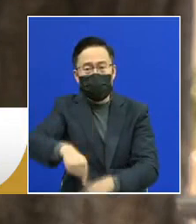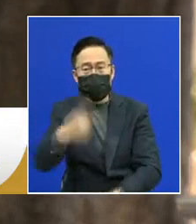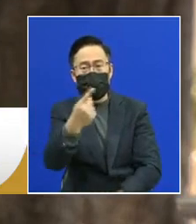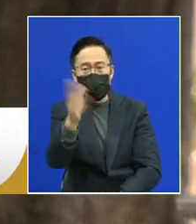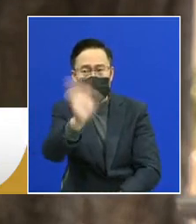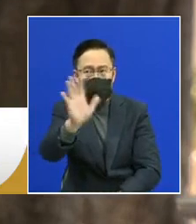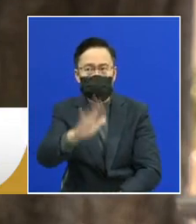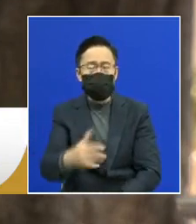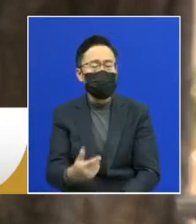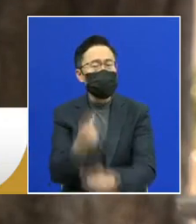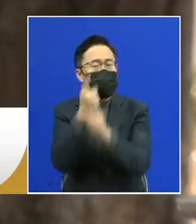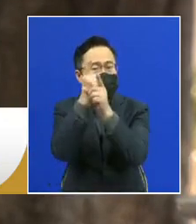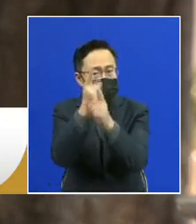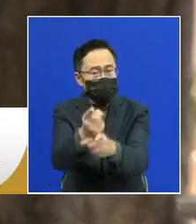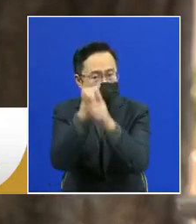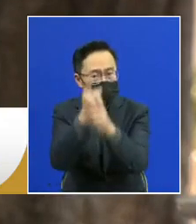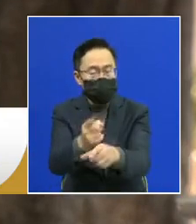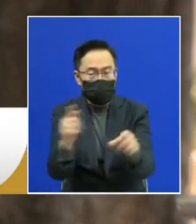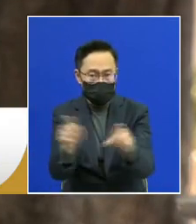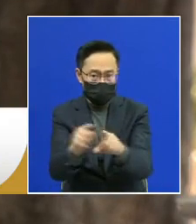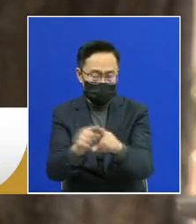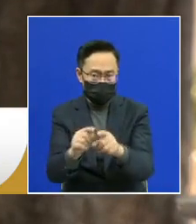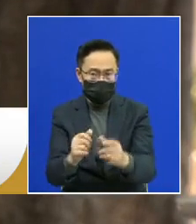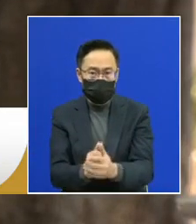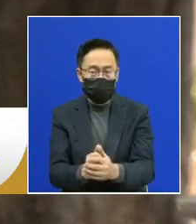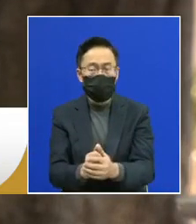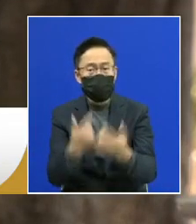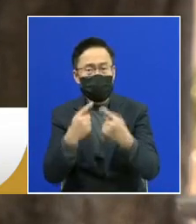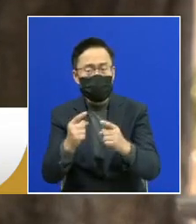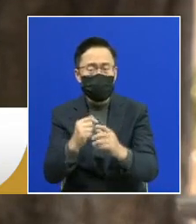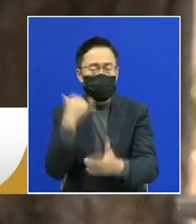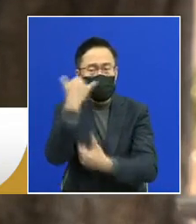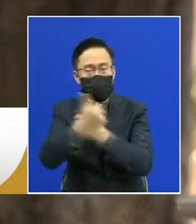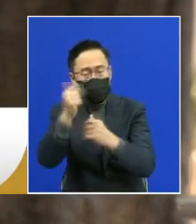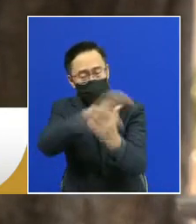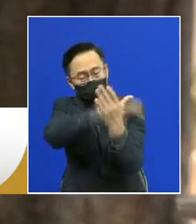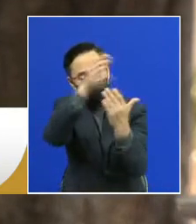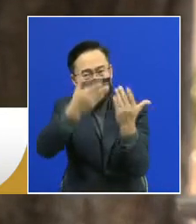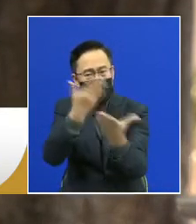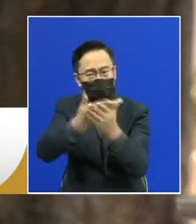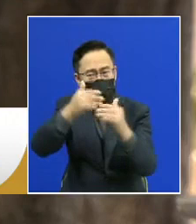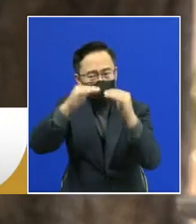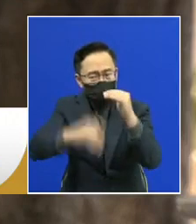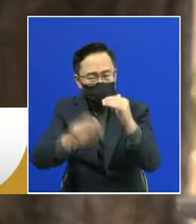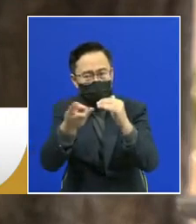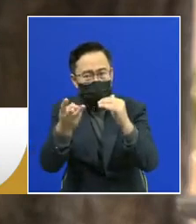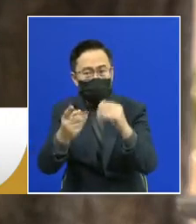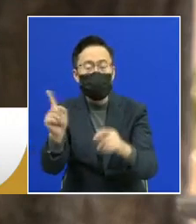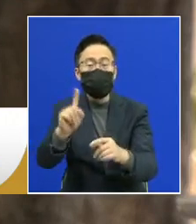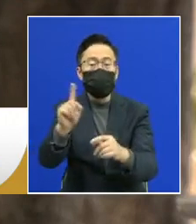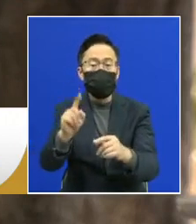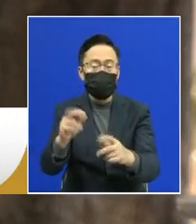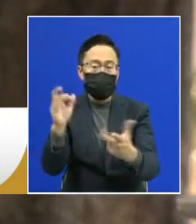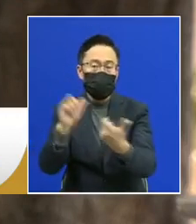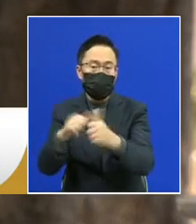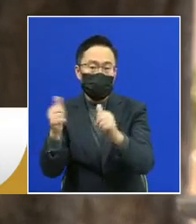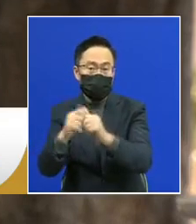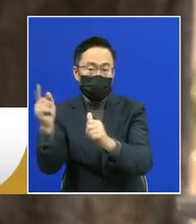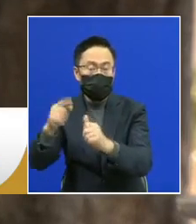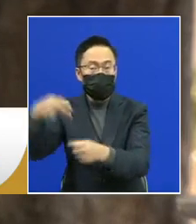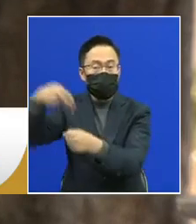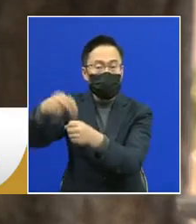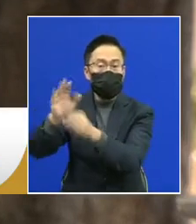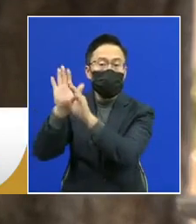มีเรื่องอะไรในกลุ่มไหนนะหลายประเทศน่าจะถูกกว่าเราหน่อยเค้าจะถูกเราก็แบ่งมากันในประเทศของเรา